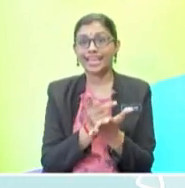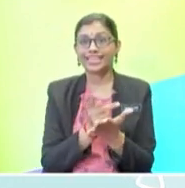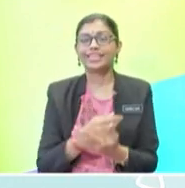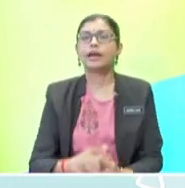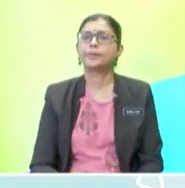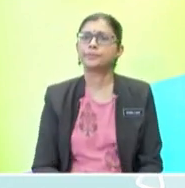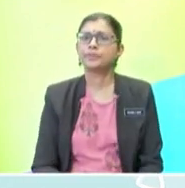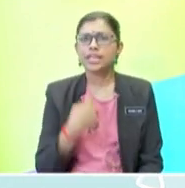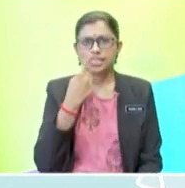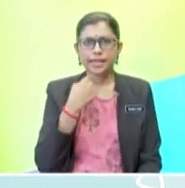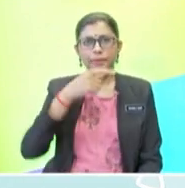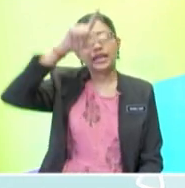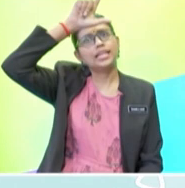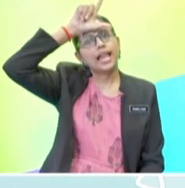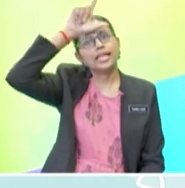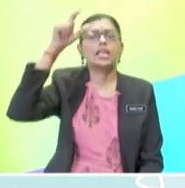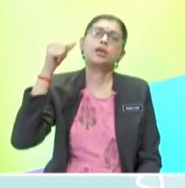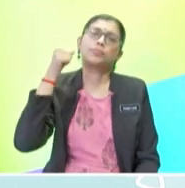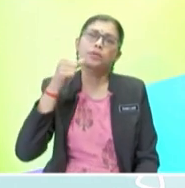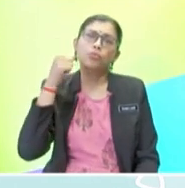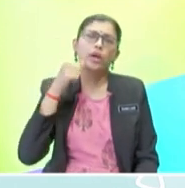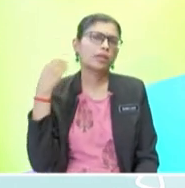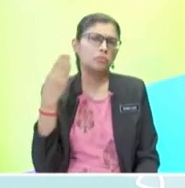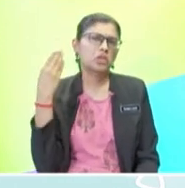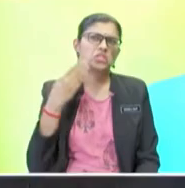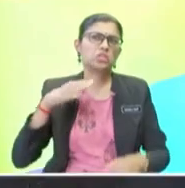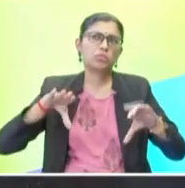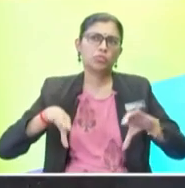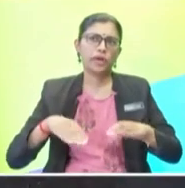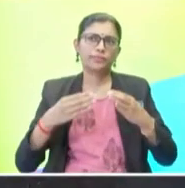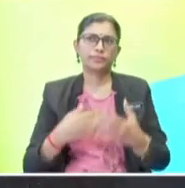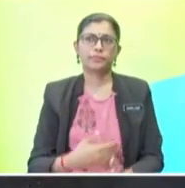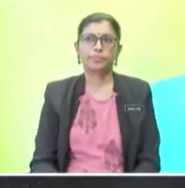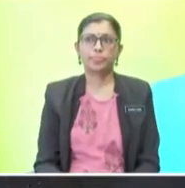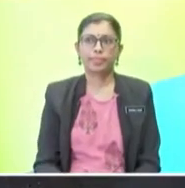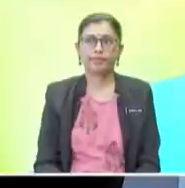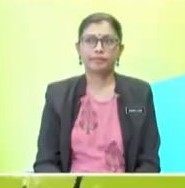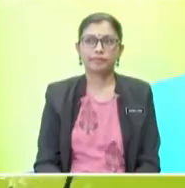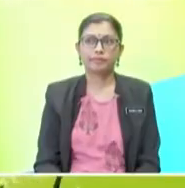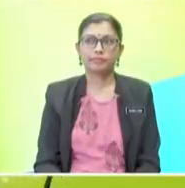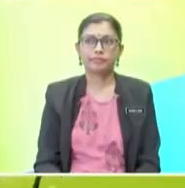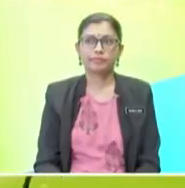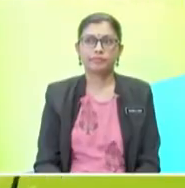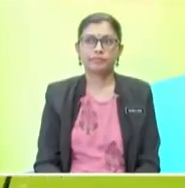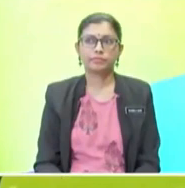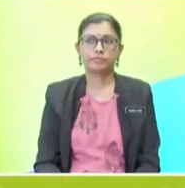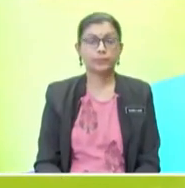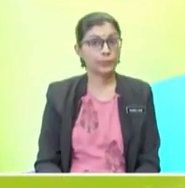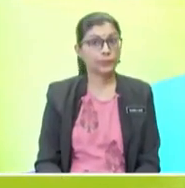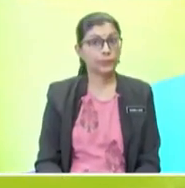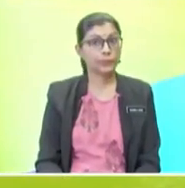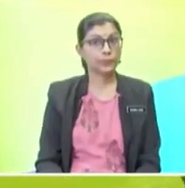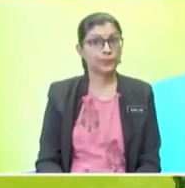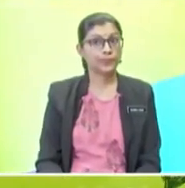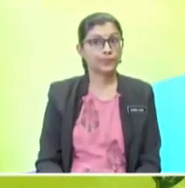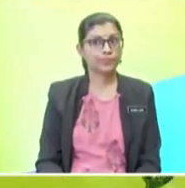dapur. Agak-agak anak lelaki ke anak perempuan yang selalu melakukan aktiviti ni? Okey, angkat gambar. Angkat gambar. Okey, saya rasa yang ni, cikgu. Okey, cuba